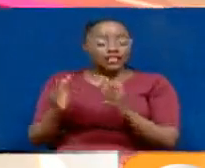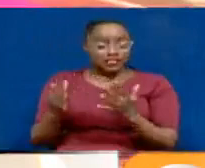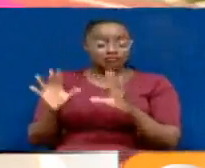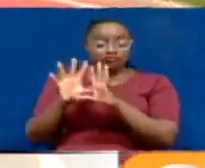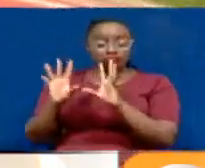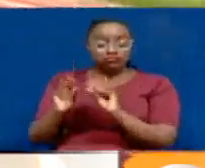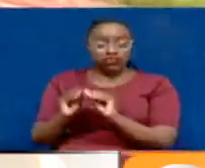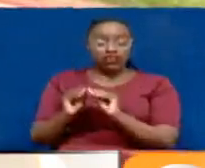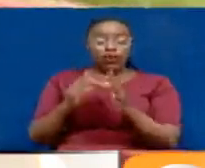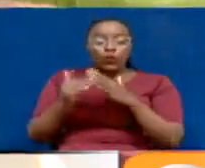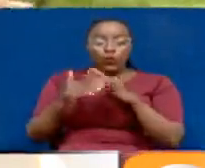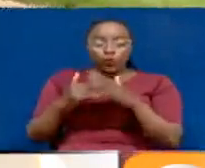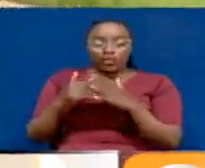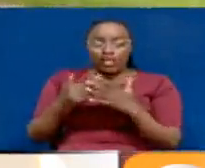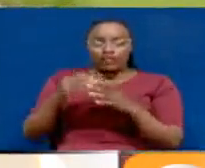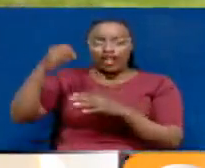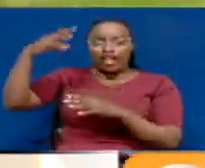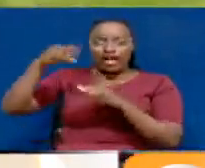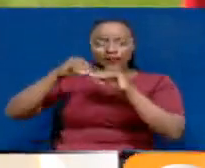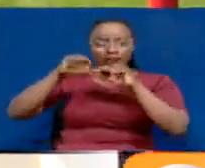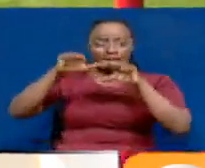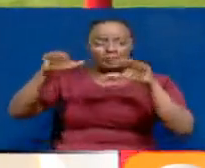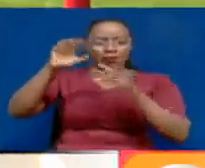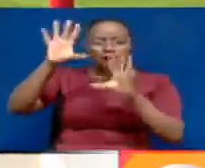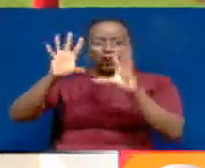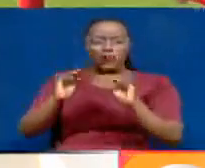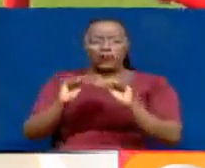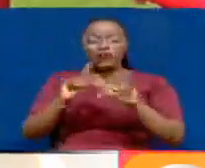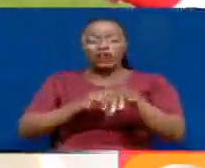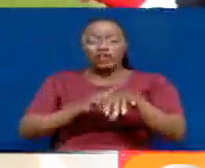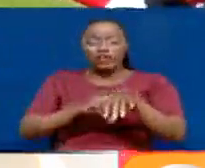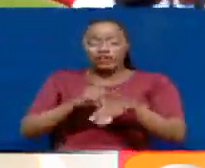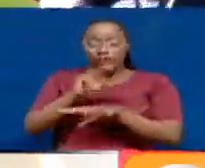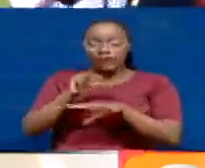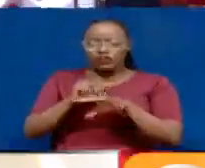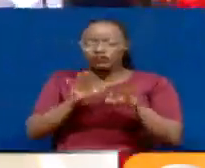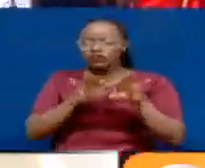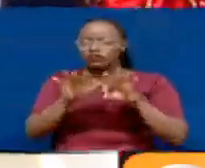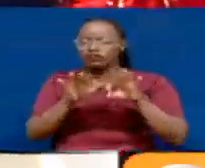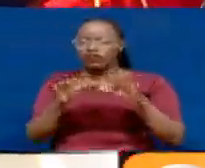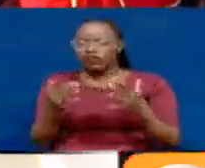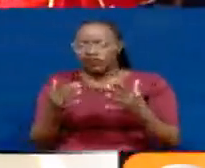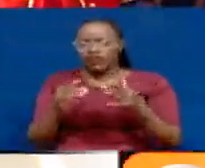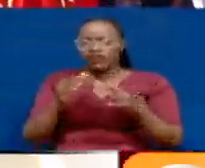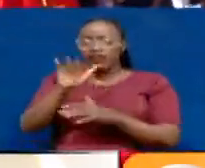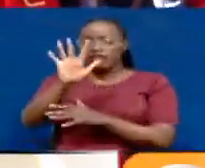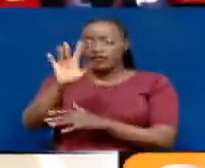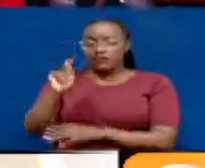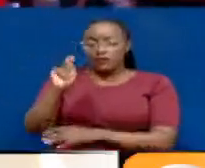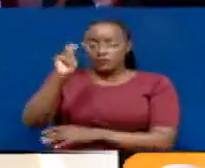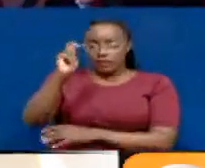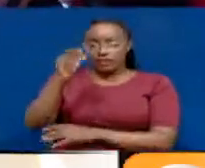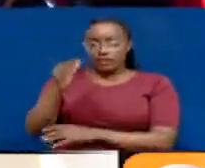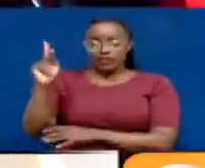ni kuhakikisha mwanga aliyowasha mzee Kibaki hauzimwi, haswa taifa linapojiandaa kukitegua kitendawili cha mmiliki wa tano wa